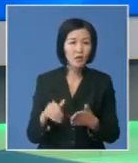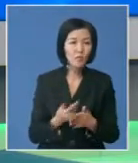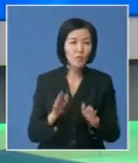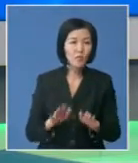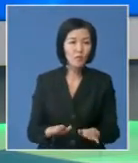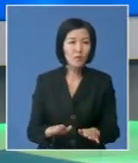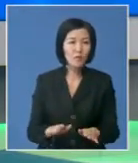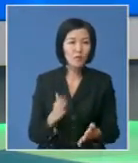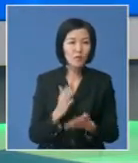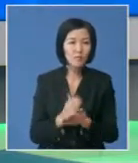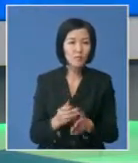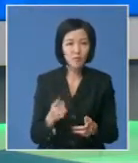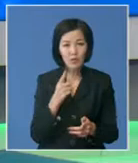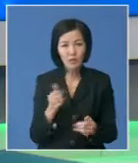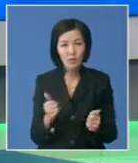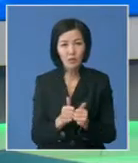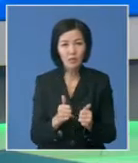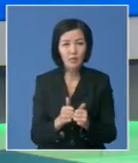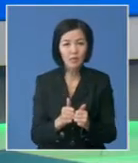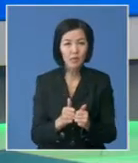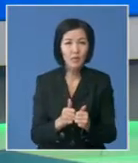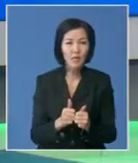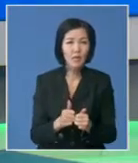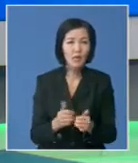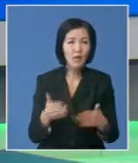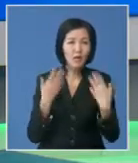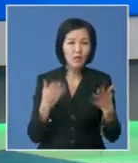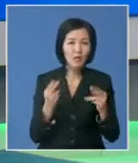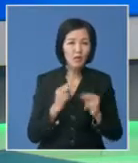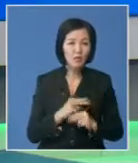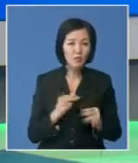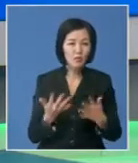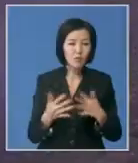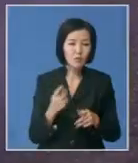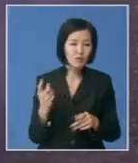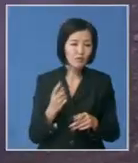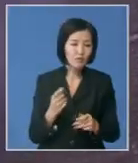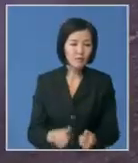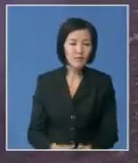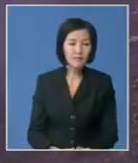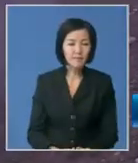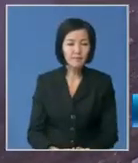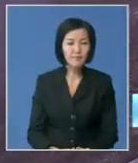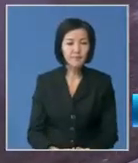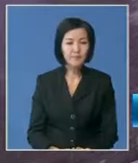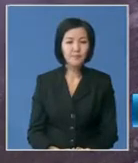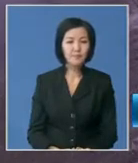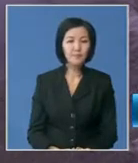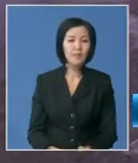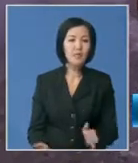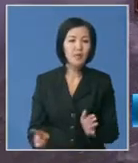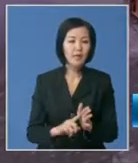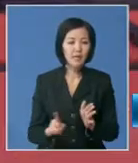приема расположен неподалеку от райцентра и намного облегчил работу крестьян очередной рейс сладкого